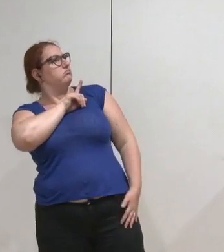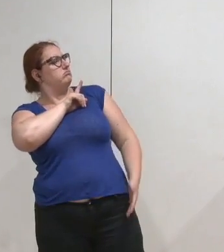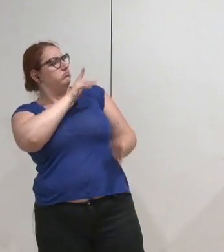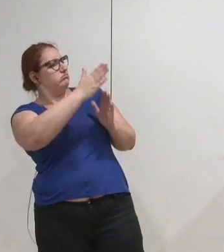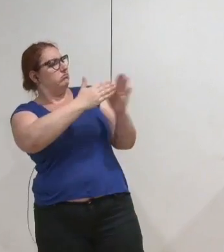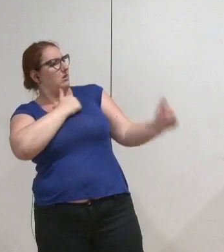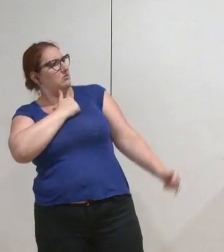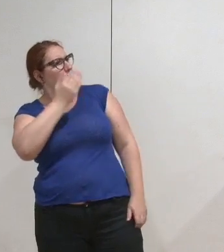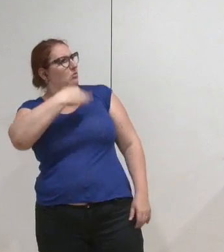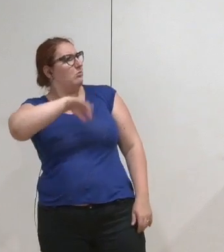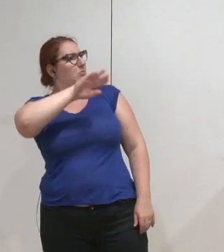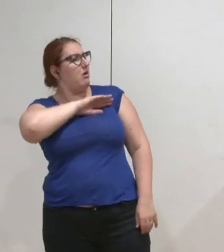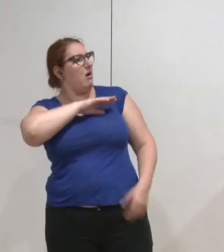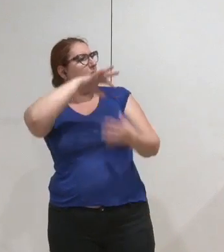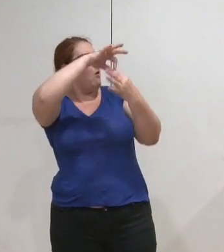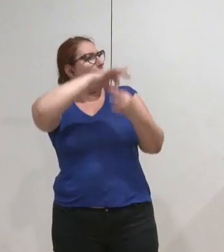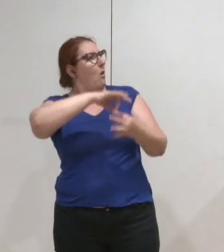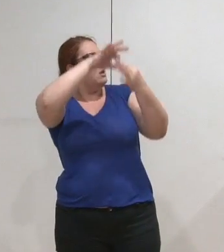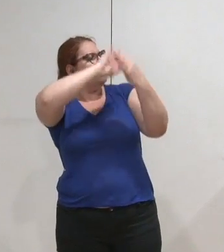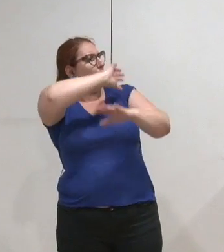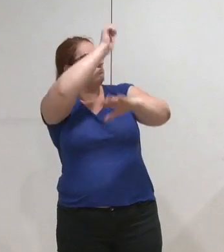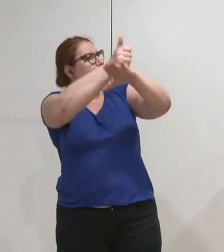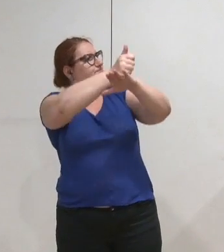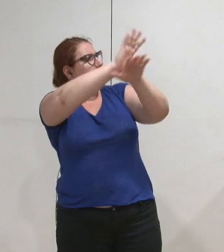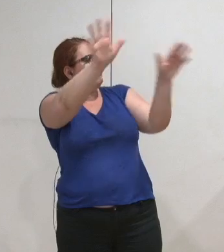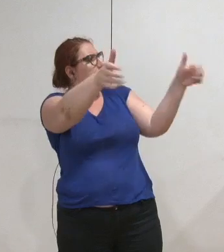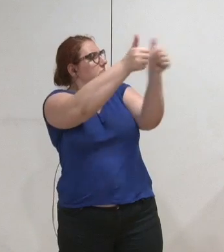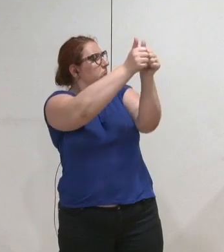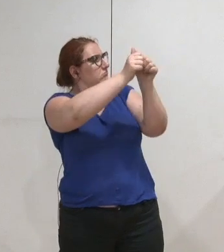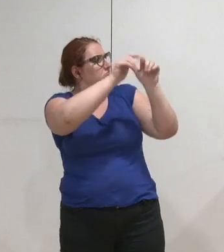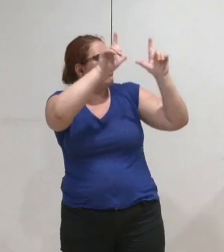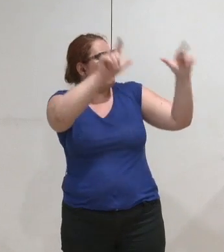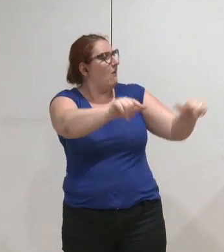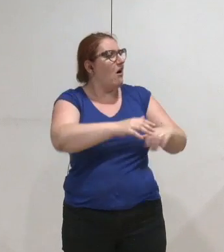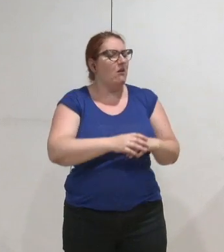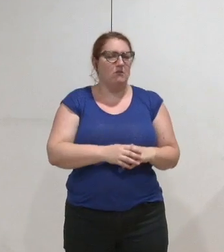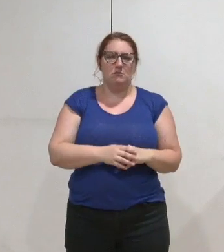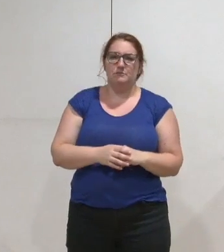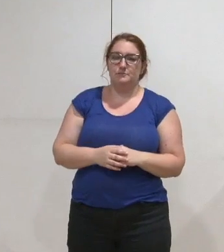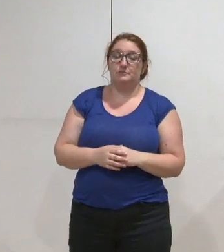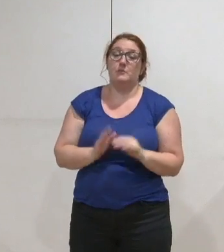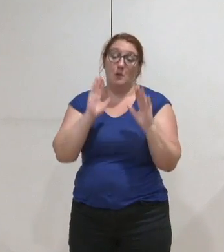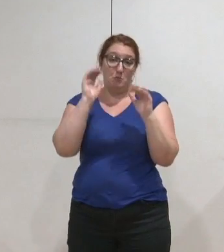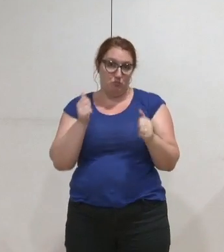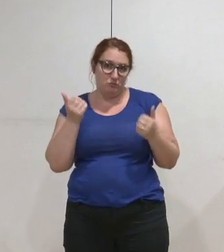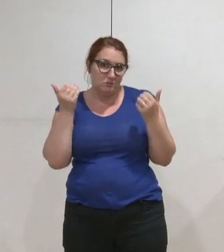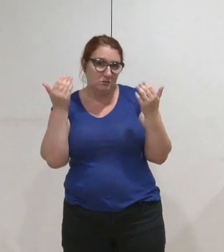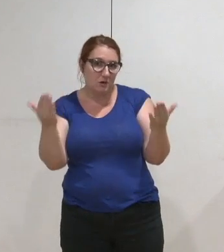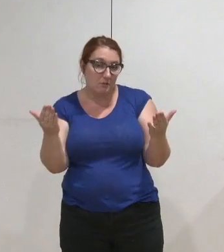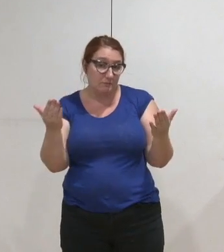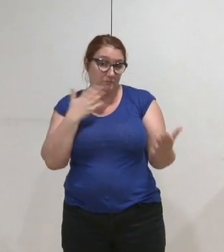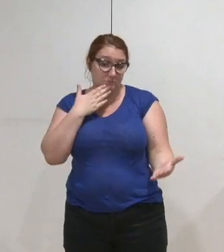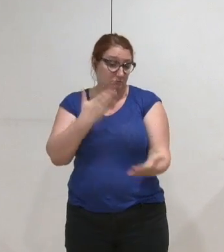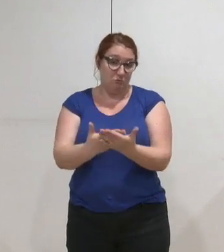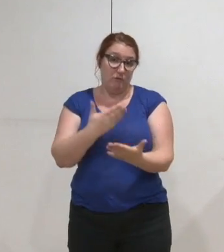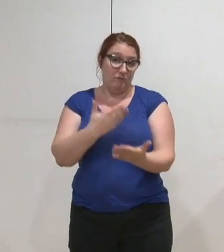en associant les représentants des cultes à Grenoble et donc vous avez et cela démontre